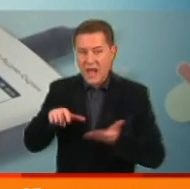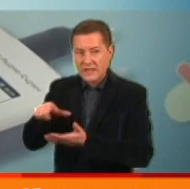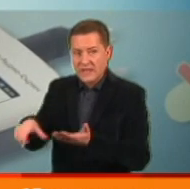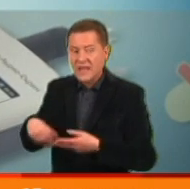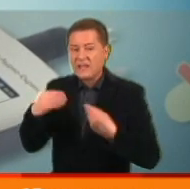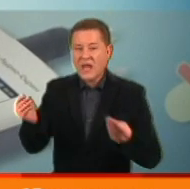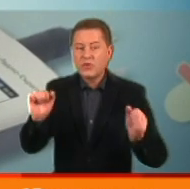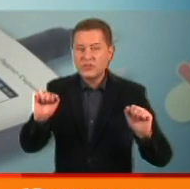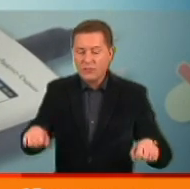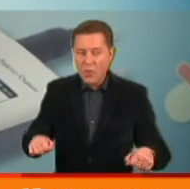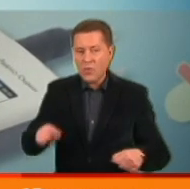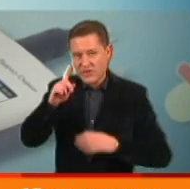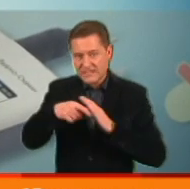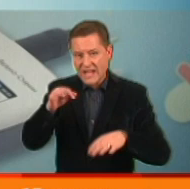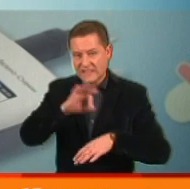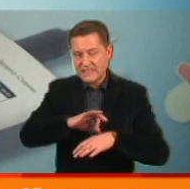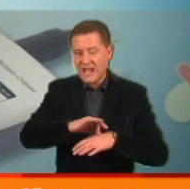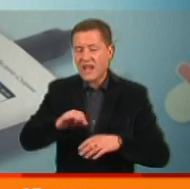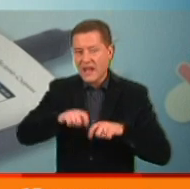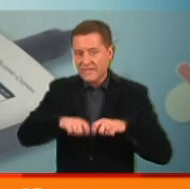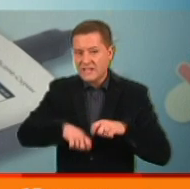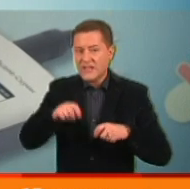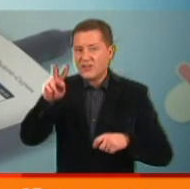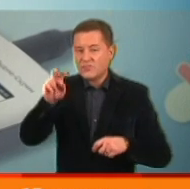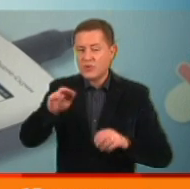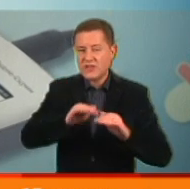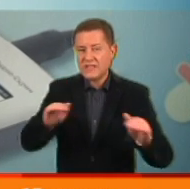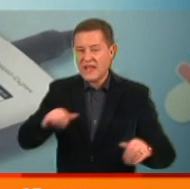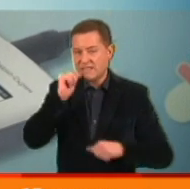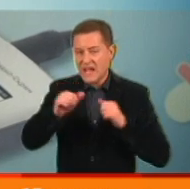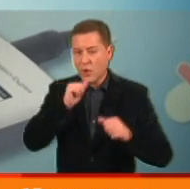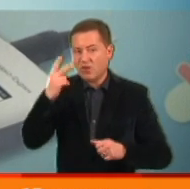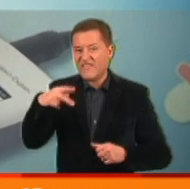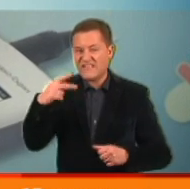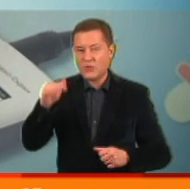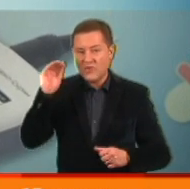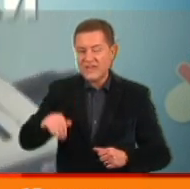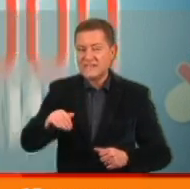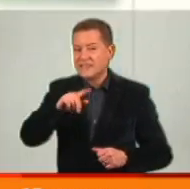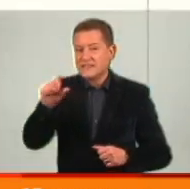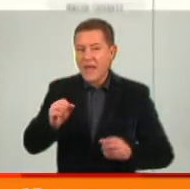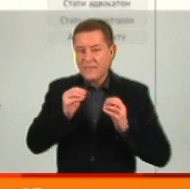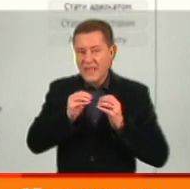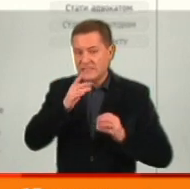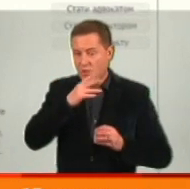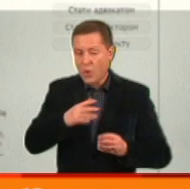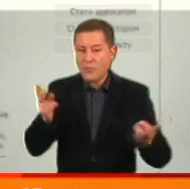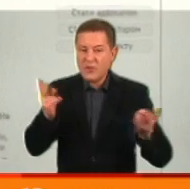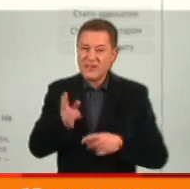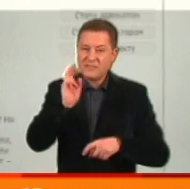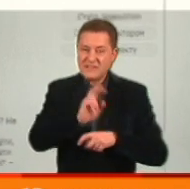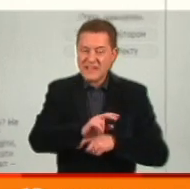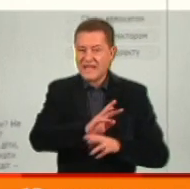дізнатися діагноз вчасно майже 200 дітей за рік та 20 тисячам за 10 років. Потрібно лише зайти на